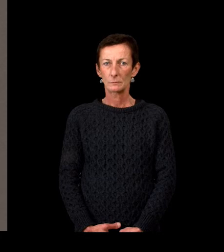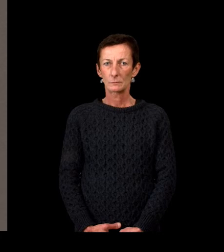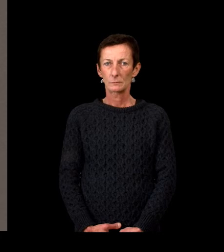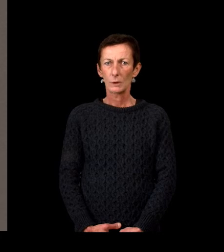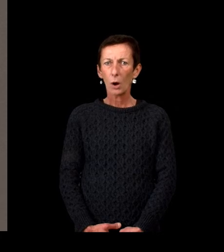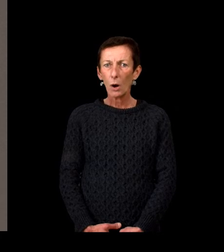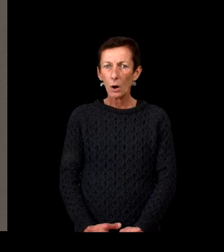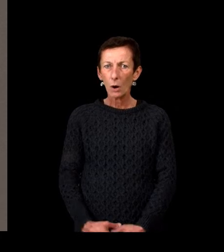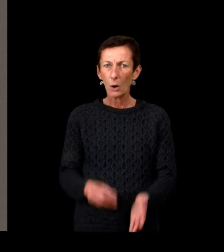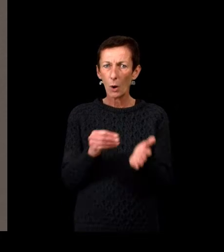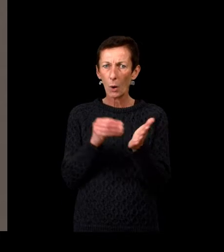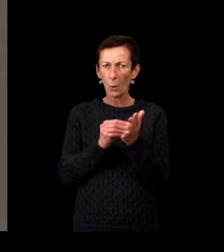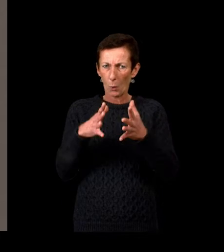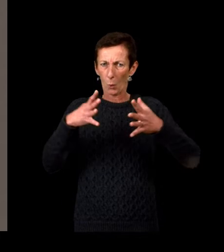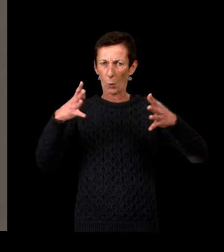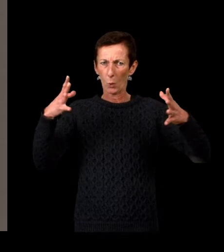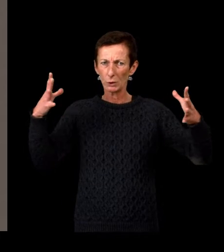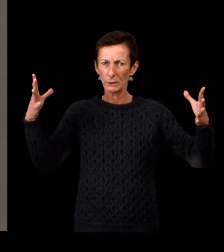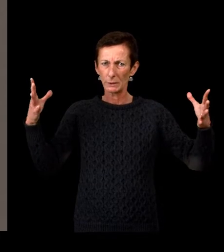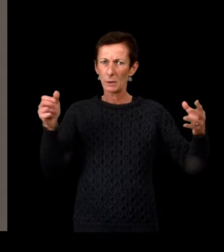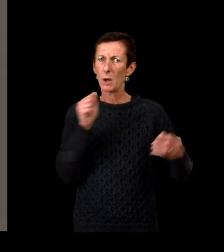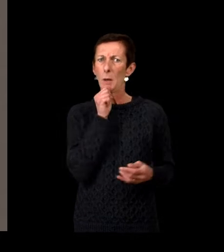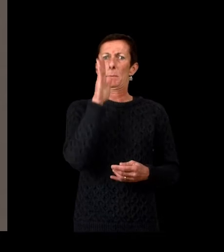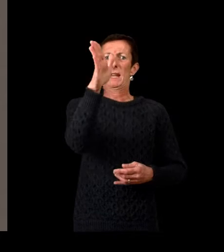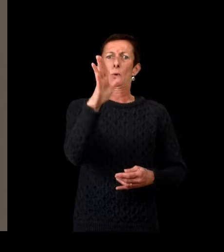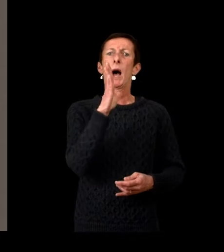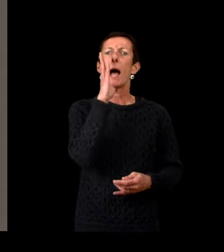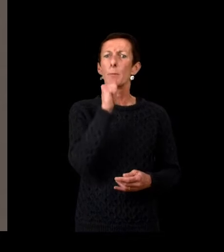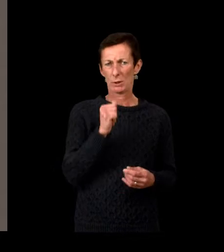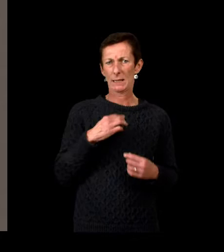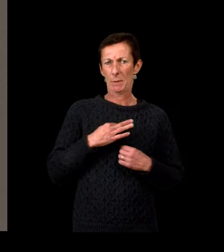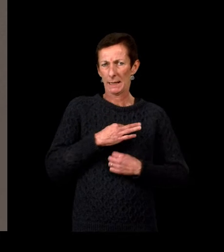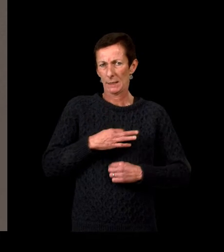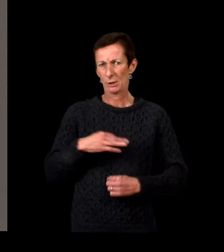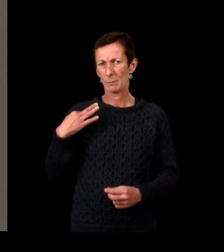Mon Dieu, c'est encore concis. Bientôt, je pourrais plus fermer mes chemises.